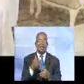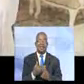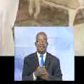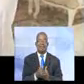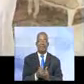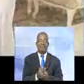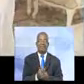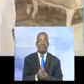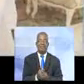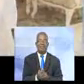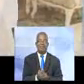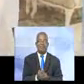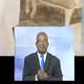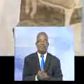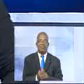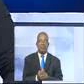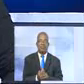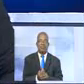Nouveau.